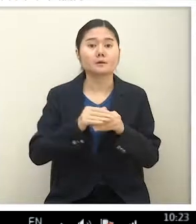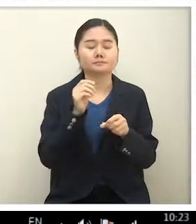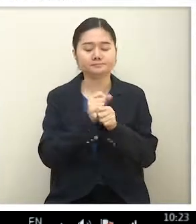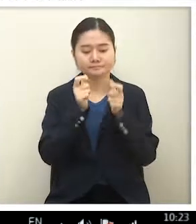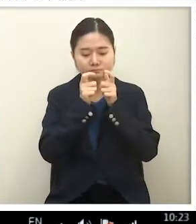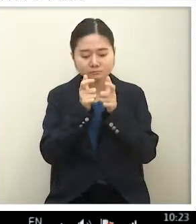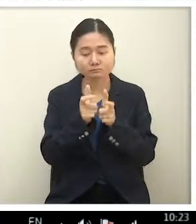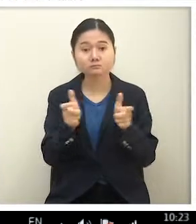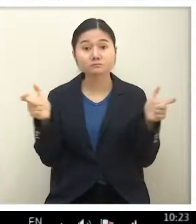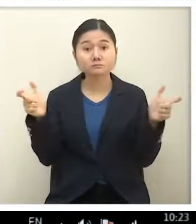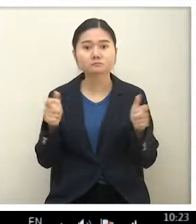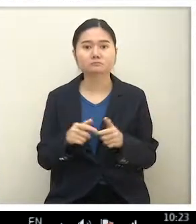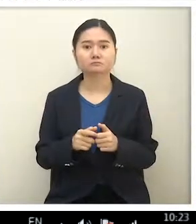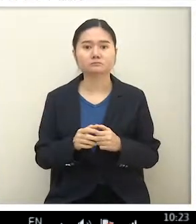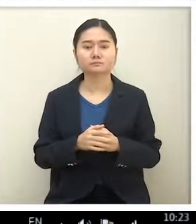ายตัวมัน